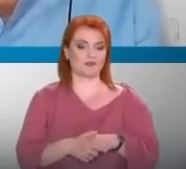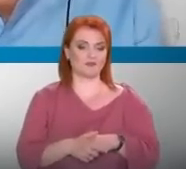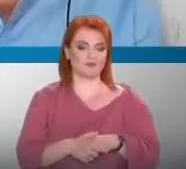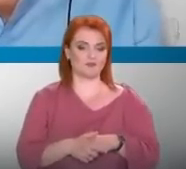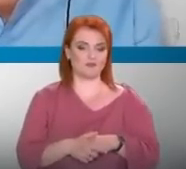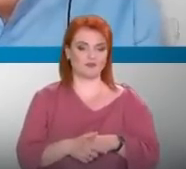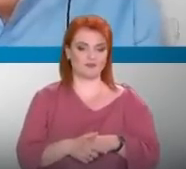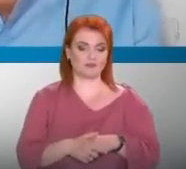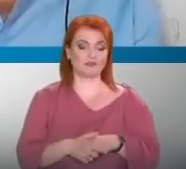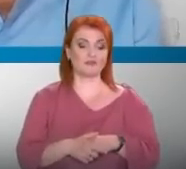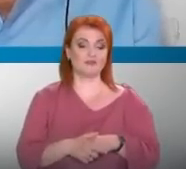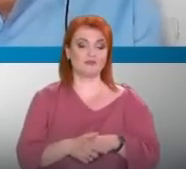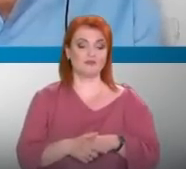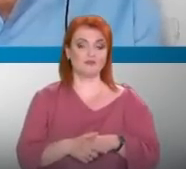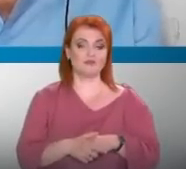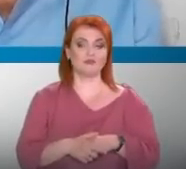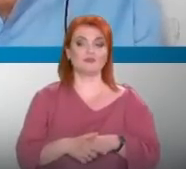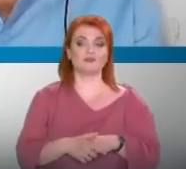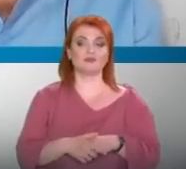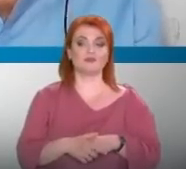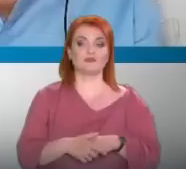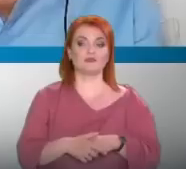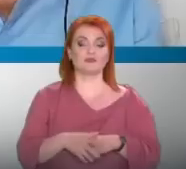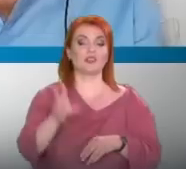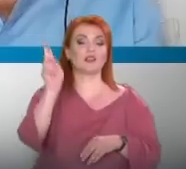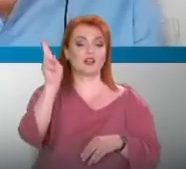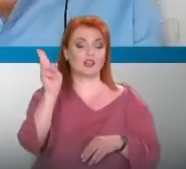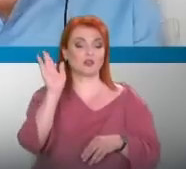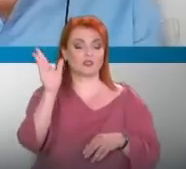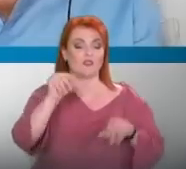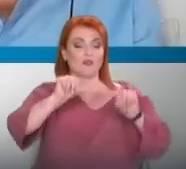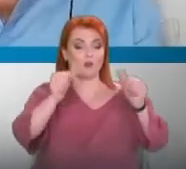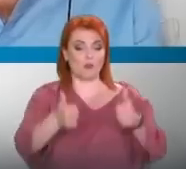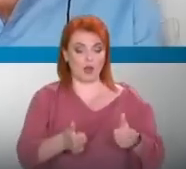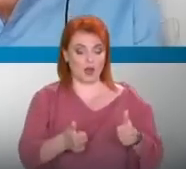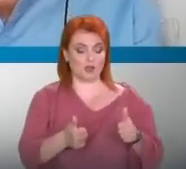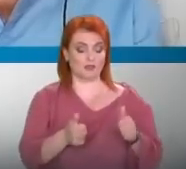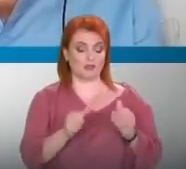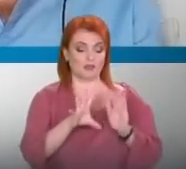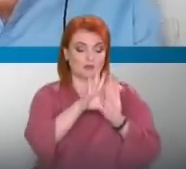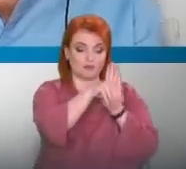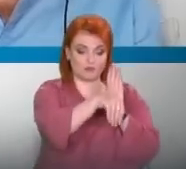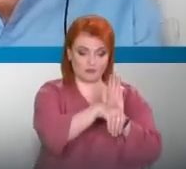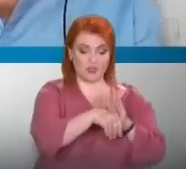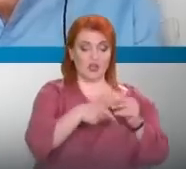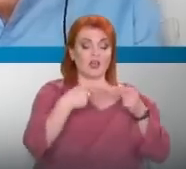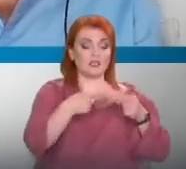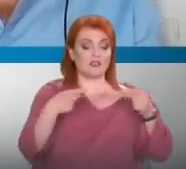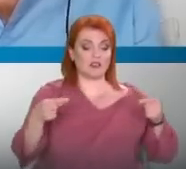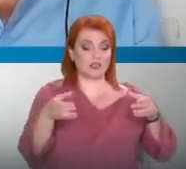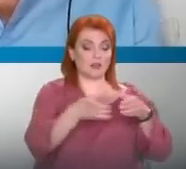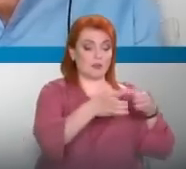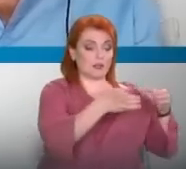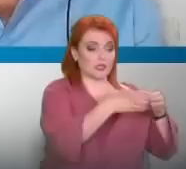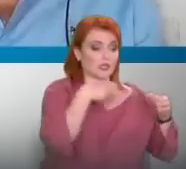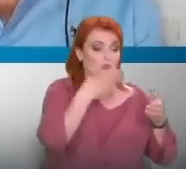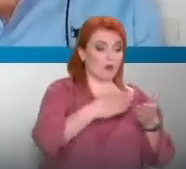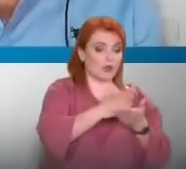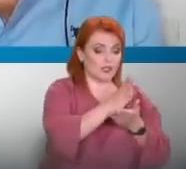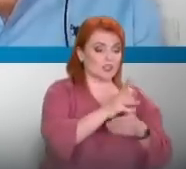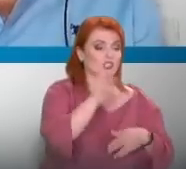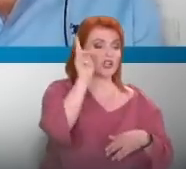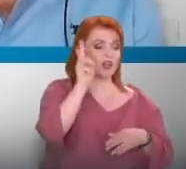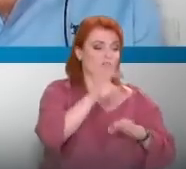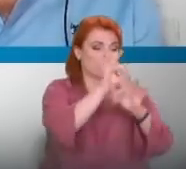bloc electoral, pardon, care va fi format din partide politice care nu au figurat niciodată în mod